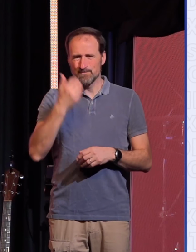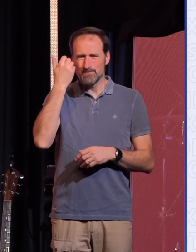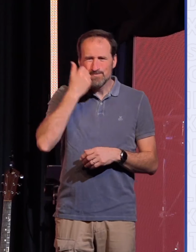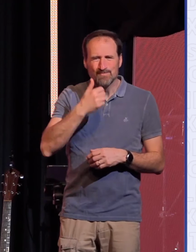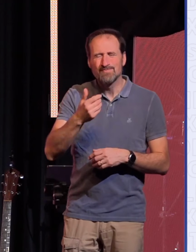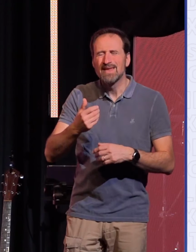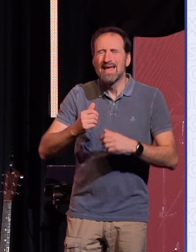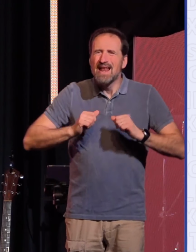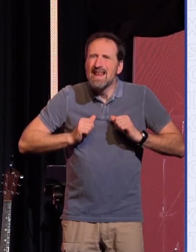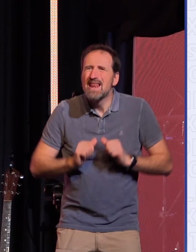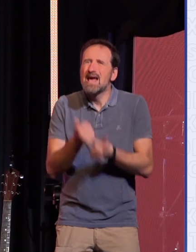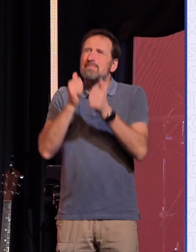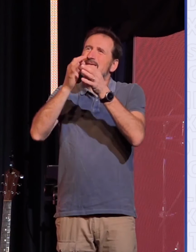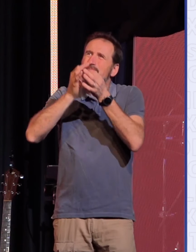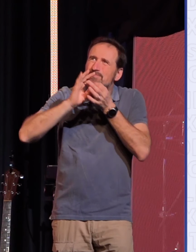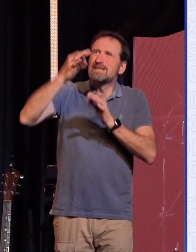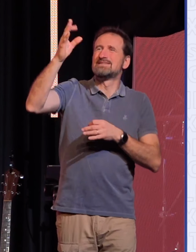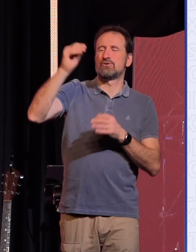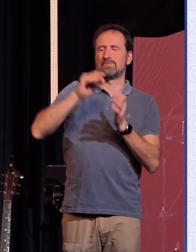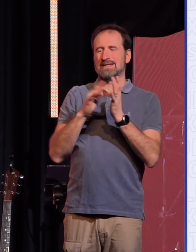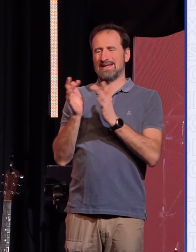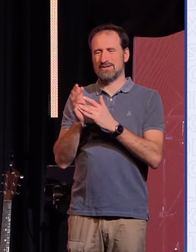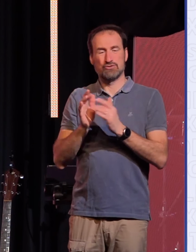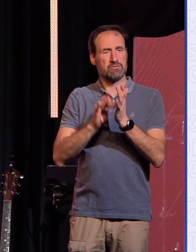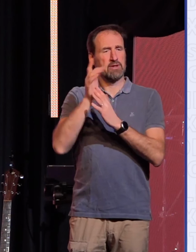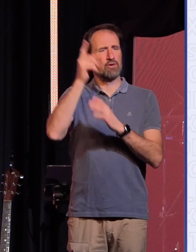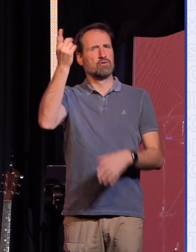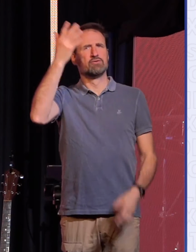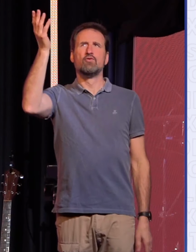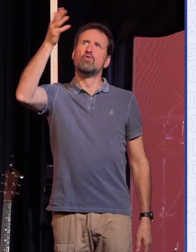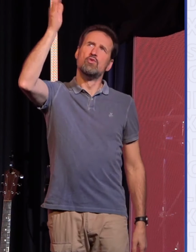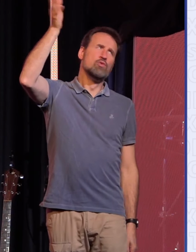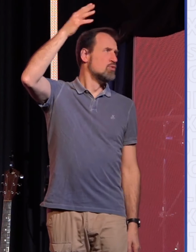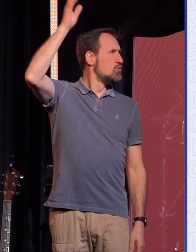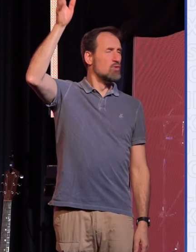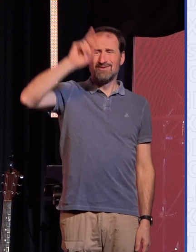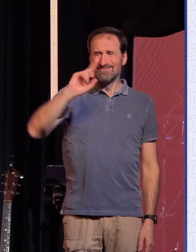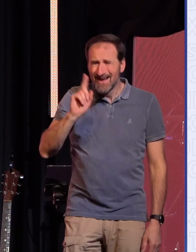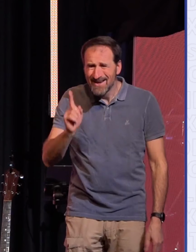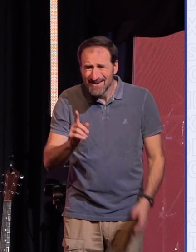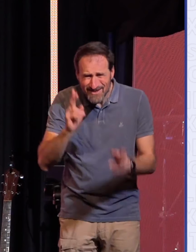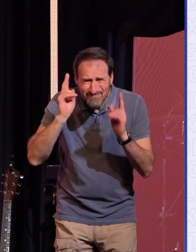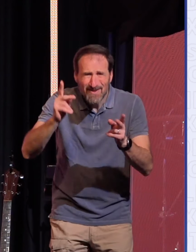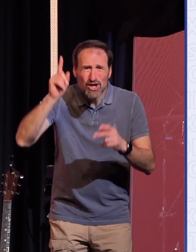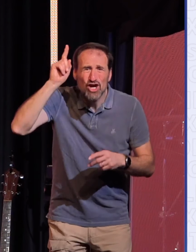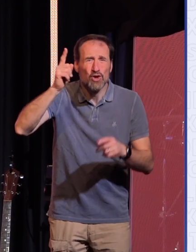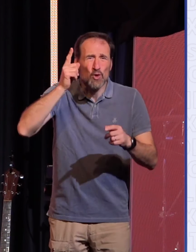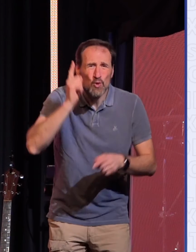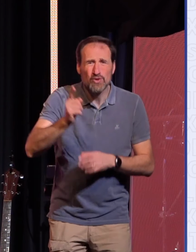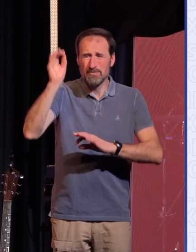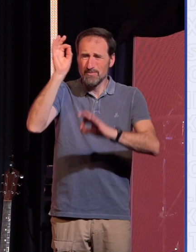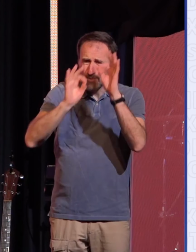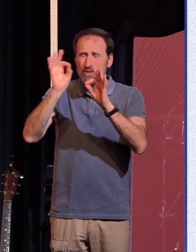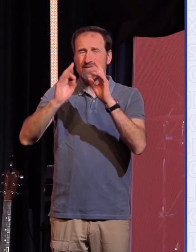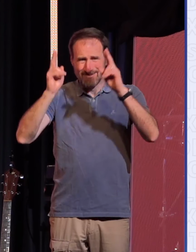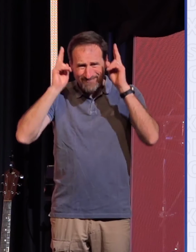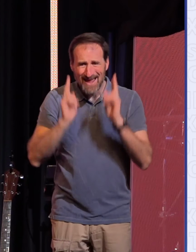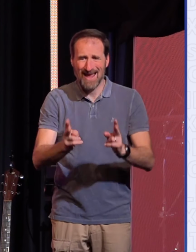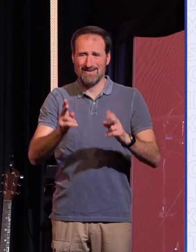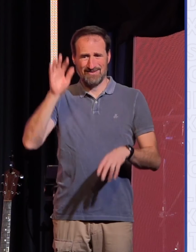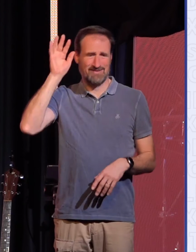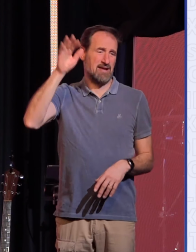lebendige Beziehung mit ihm hinein. Der ist nicht irgendeine fiktive Person. Gott ist 100% echt. Und das glaube ich von ganzem Herzen, weil ich